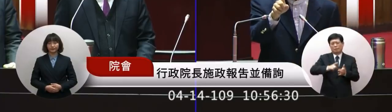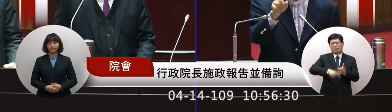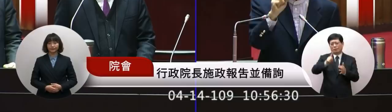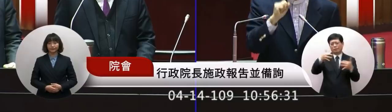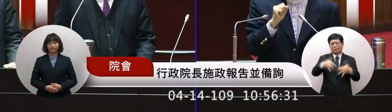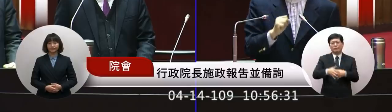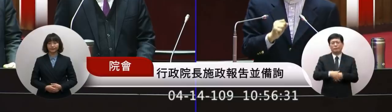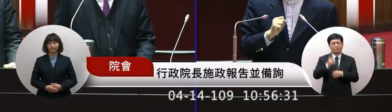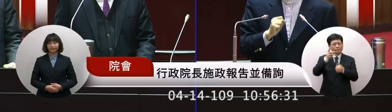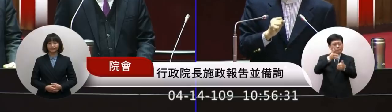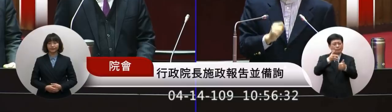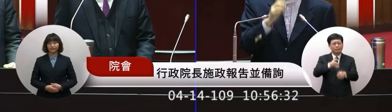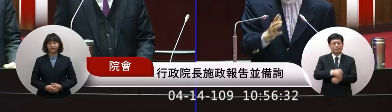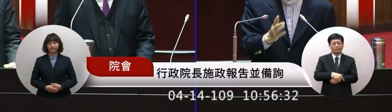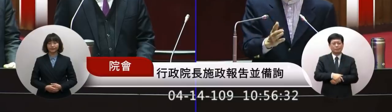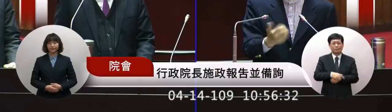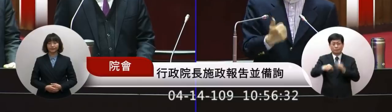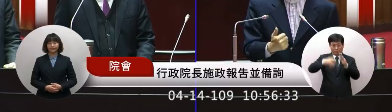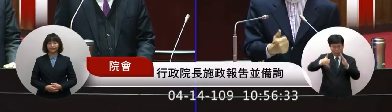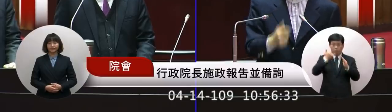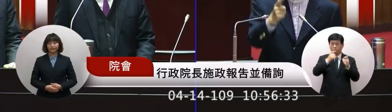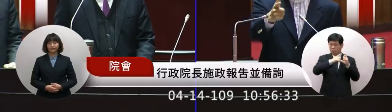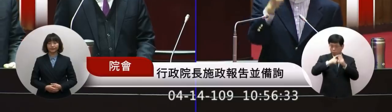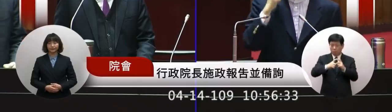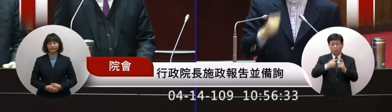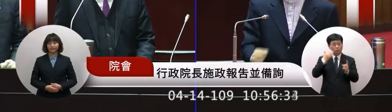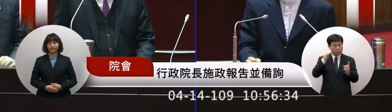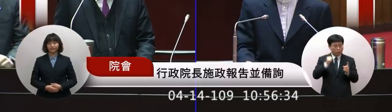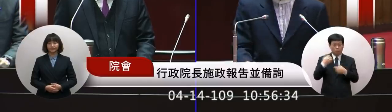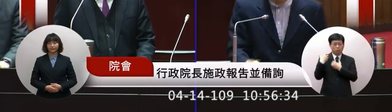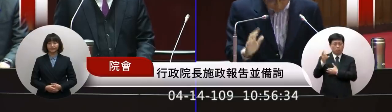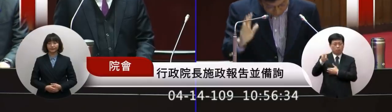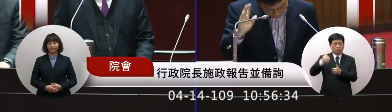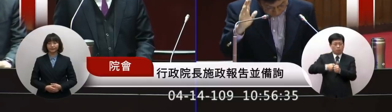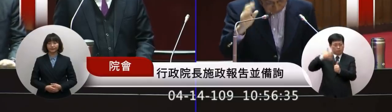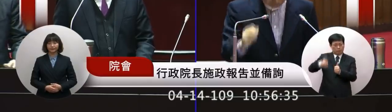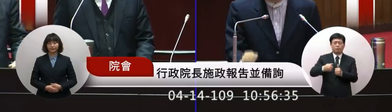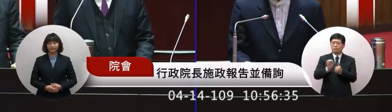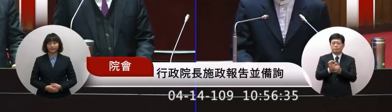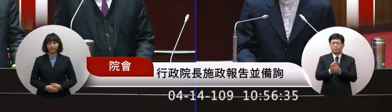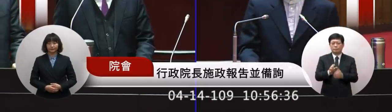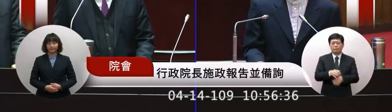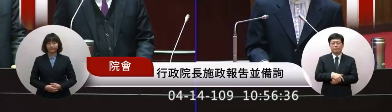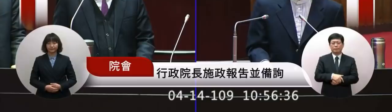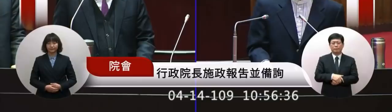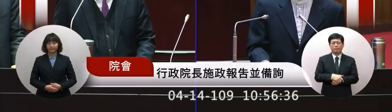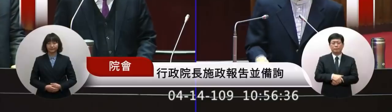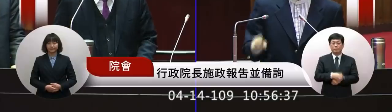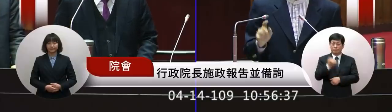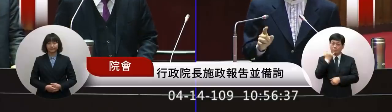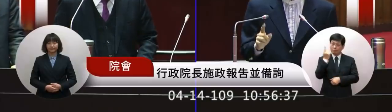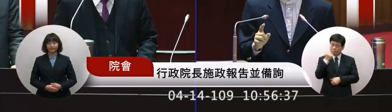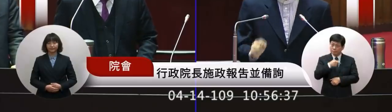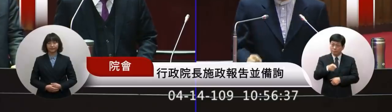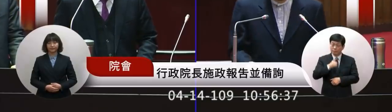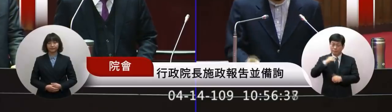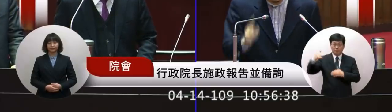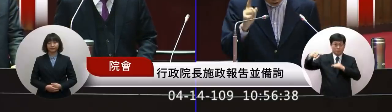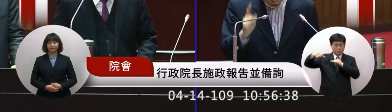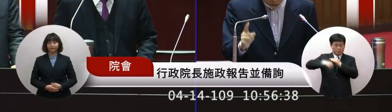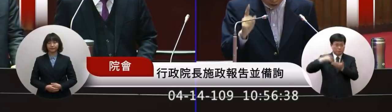问题，请教，哦，院长可以回答就回答，不能回答就市长回答，不紧，可以不可以入